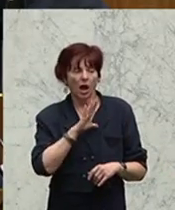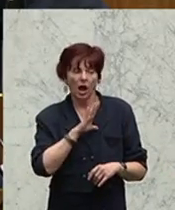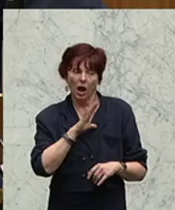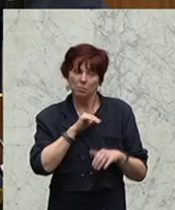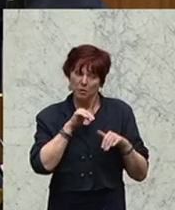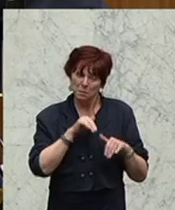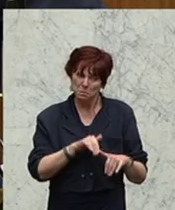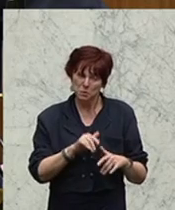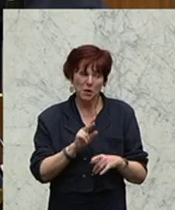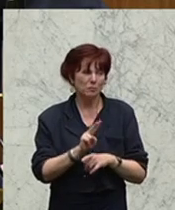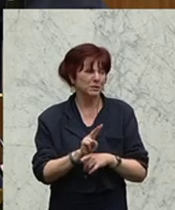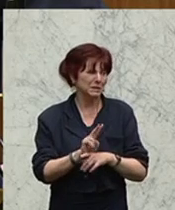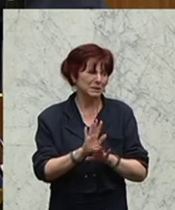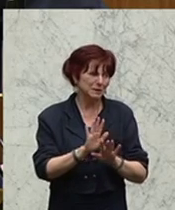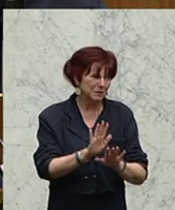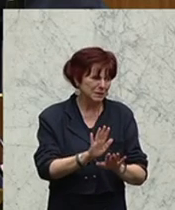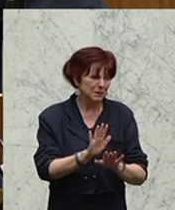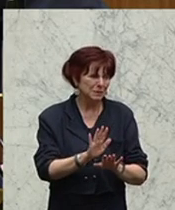echt Acht geben,